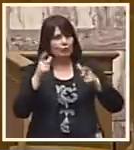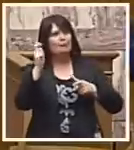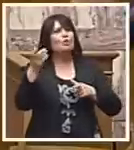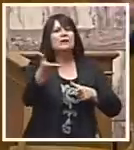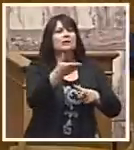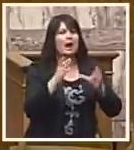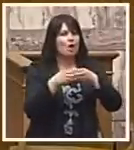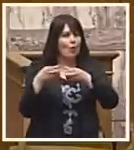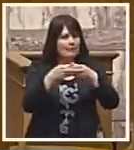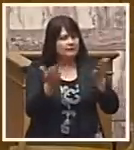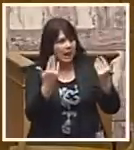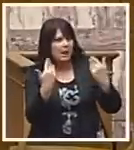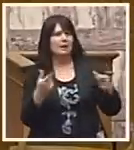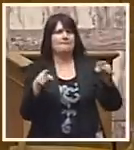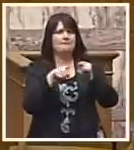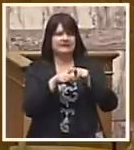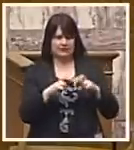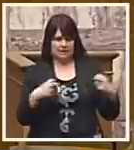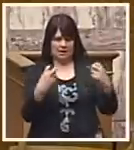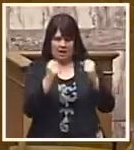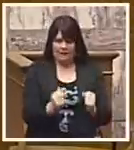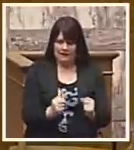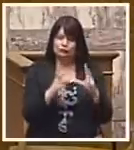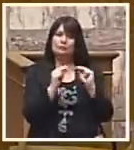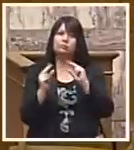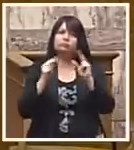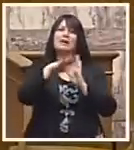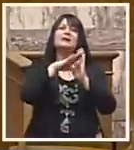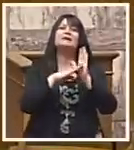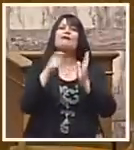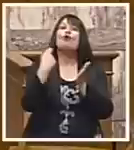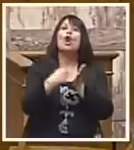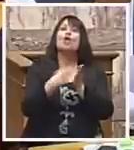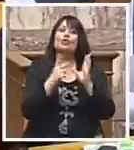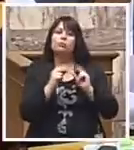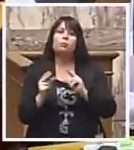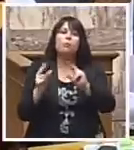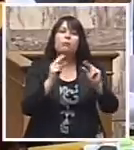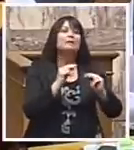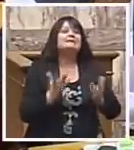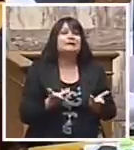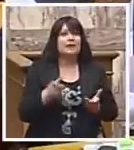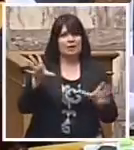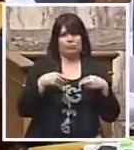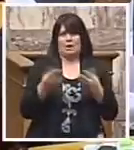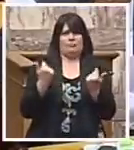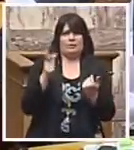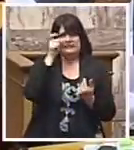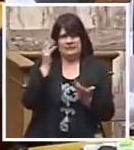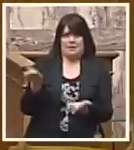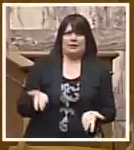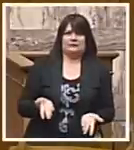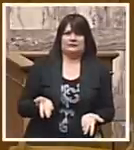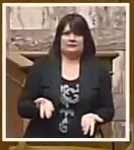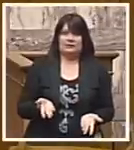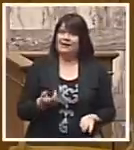θέλουν. Να καθίσουμε μαζί, να βάλουμε κάτω το θέμα το φορολογικό και να δούμε όλες τις καλές λύσεις. Δεν το δεχθήκατε.